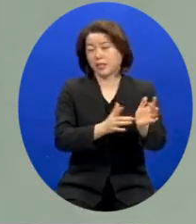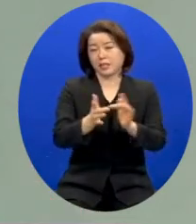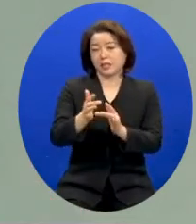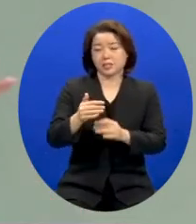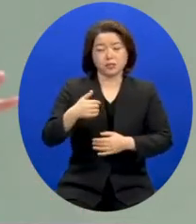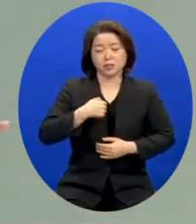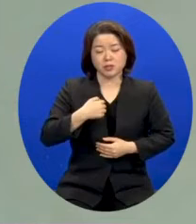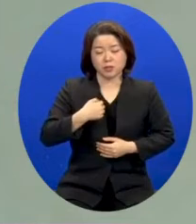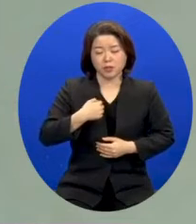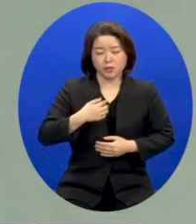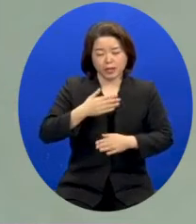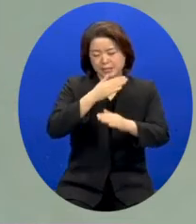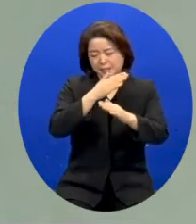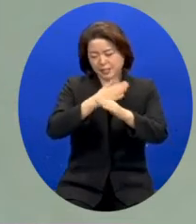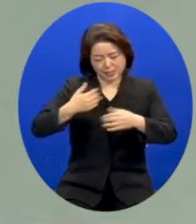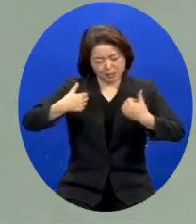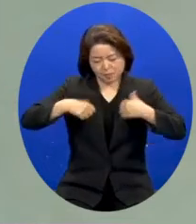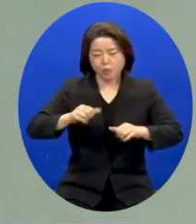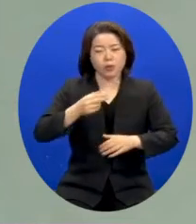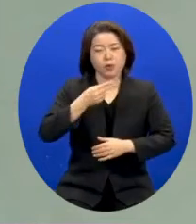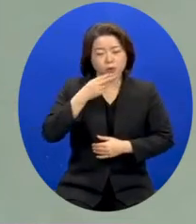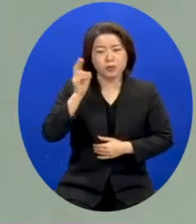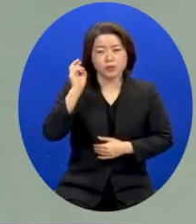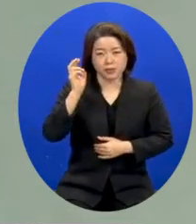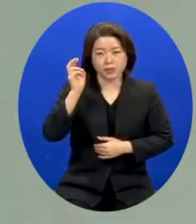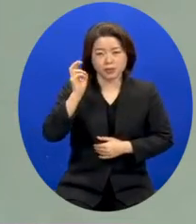예수님께서는 저를 절대로 포기하지 않으신 거예요.